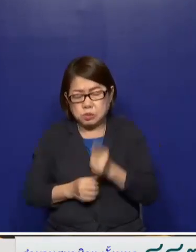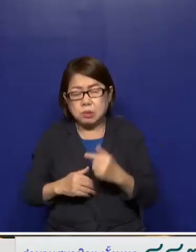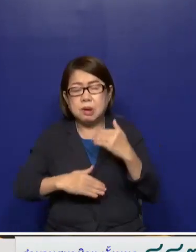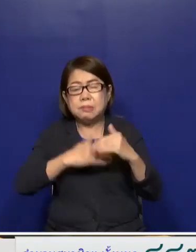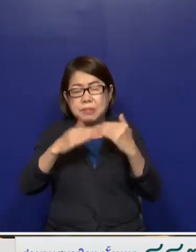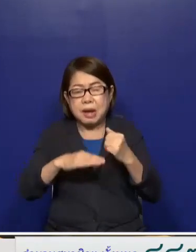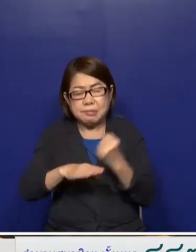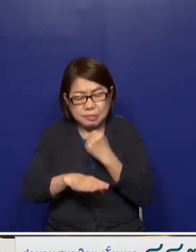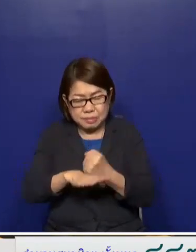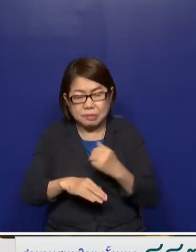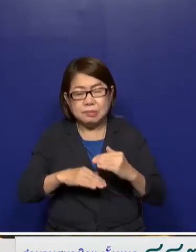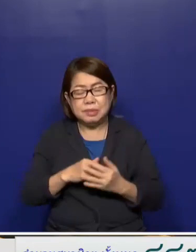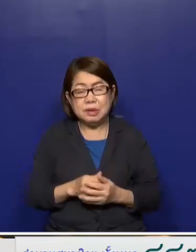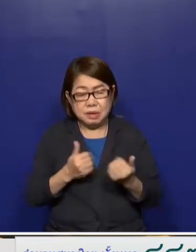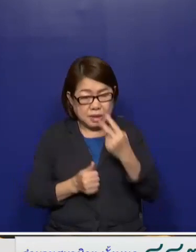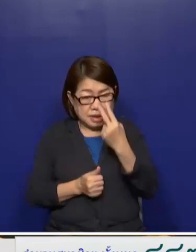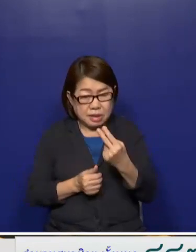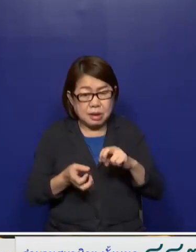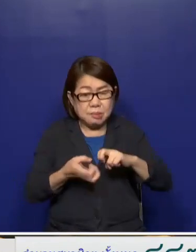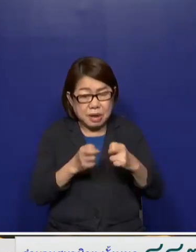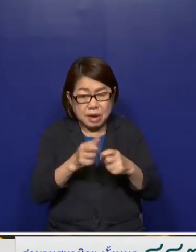สถานการณ์โควิดเราเห็นแล้วไหมครับ